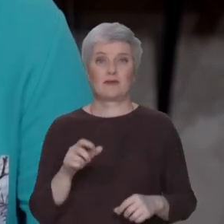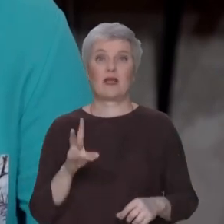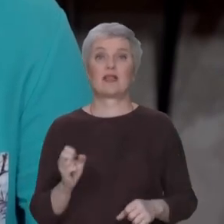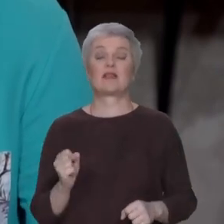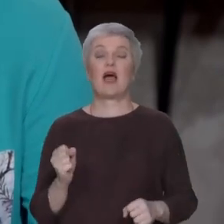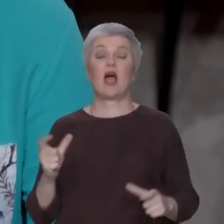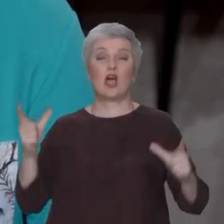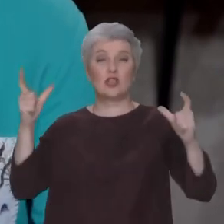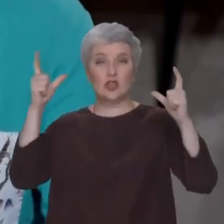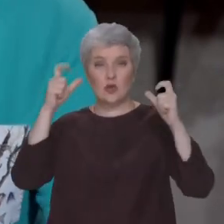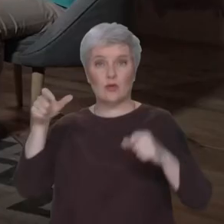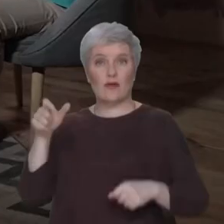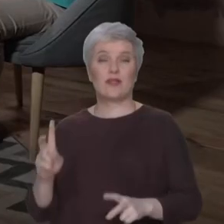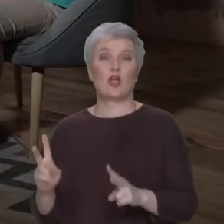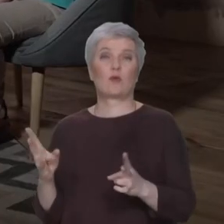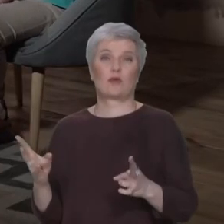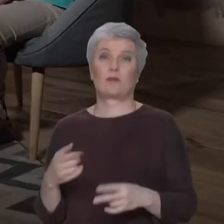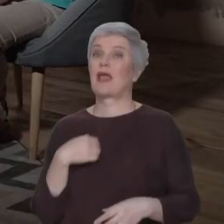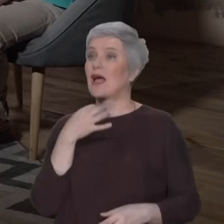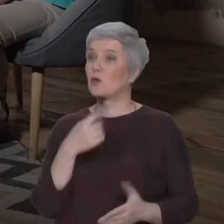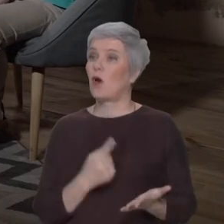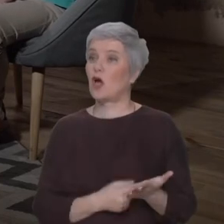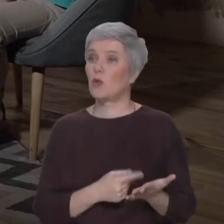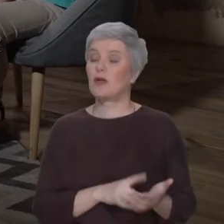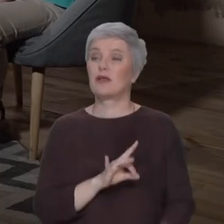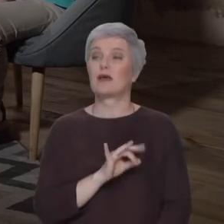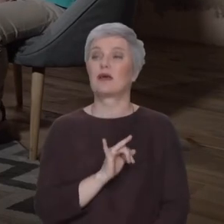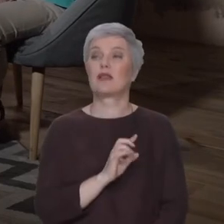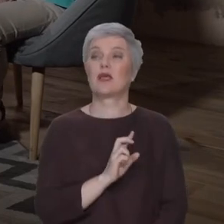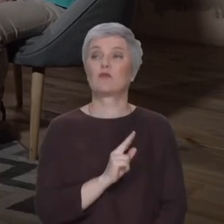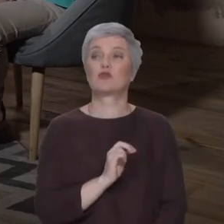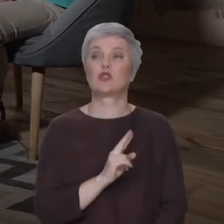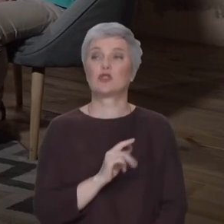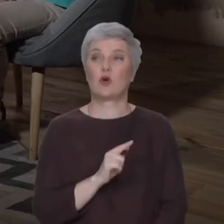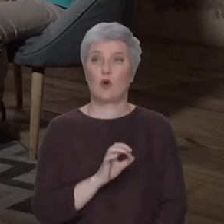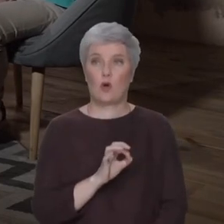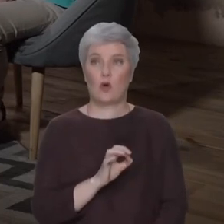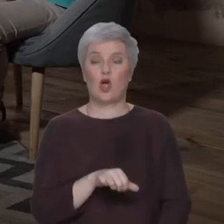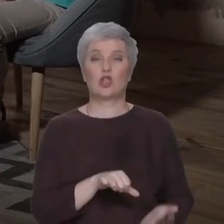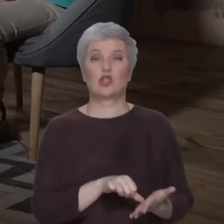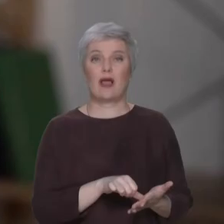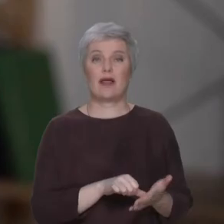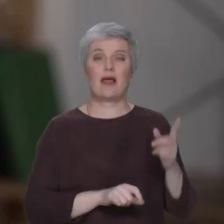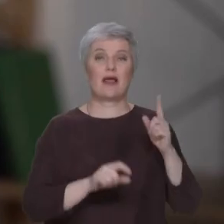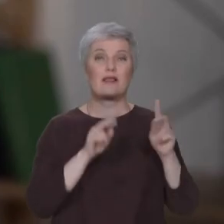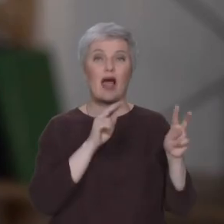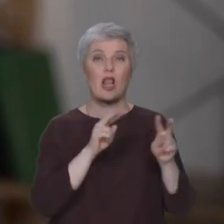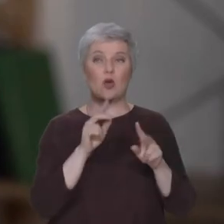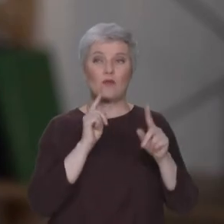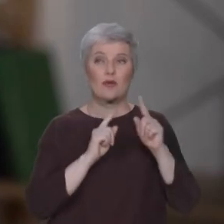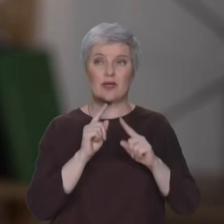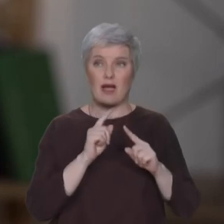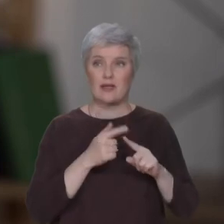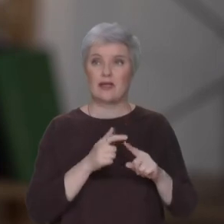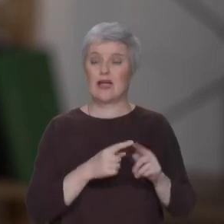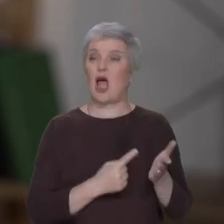вам зацитую аргумент Юрія Рибчинського, народного артиста України, члена наглядової ради консерваторії. Бо цей аргумент, мені здається,